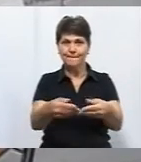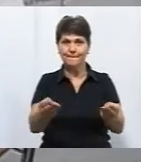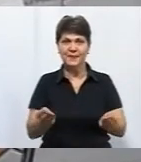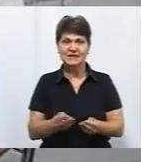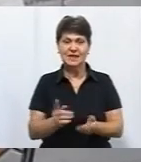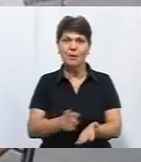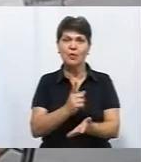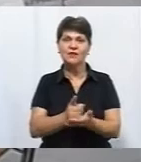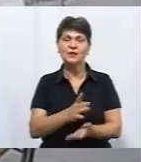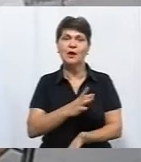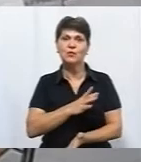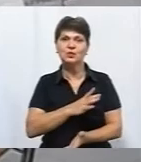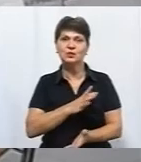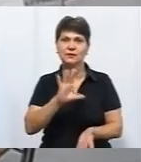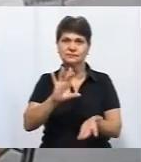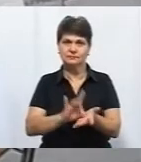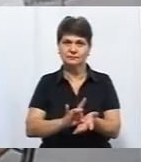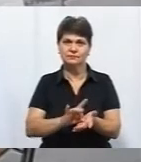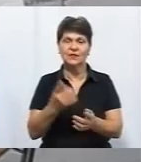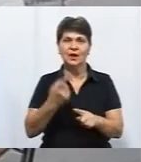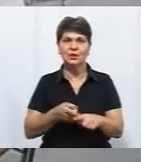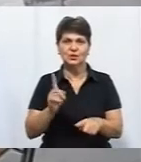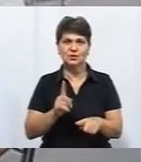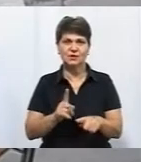повинна бути прикріплена до цієї